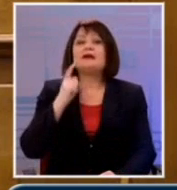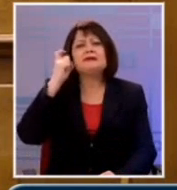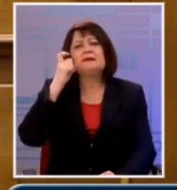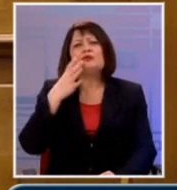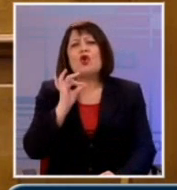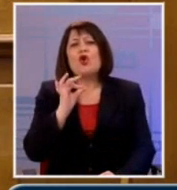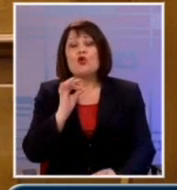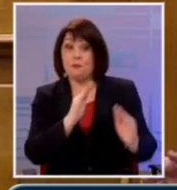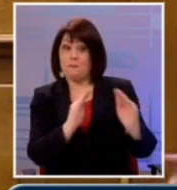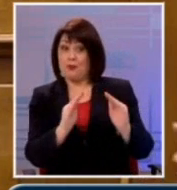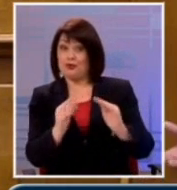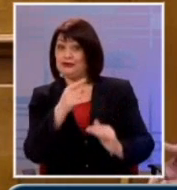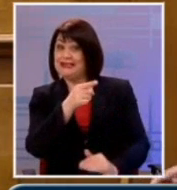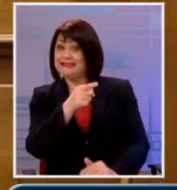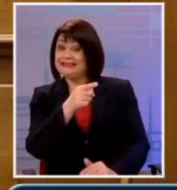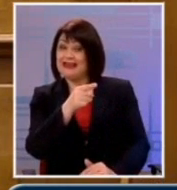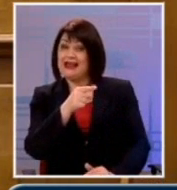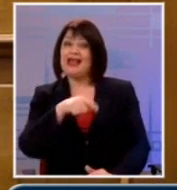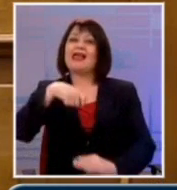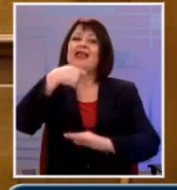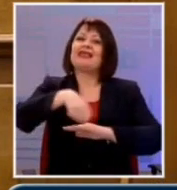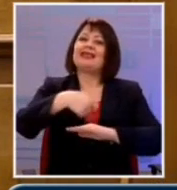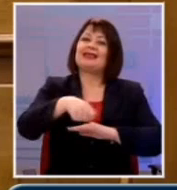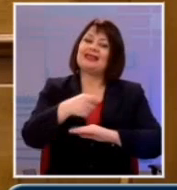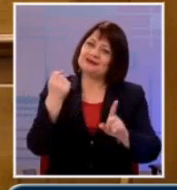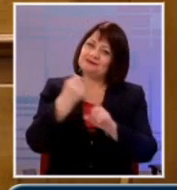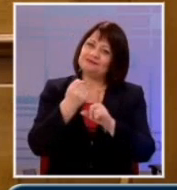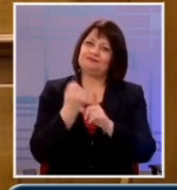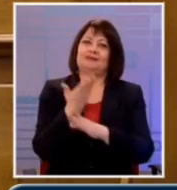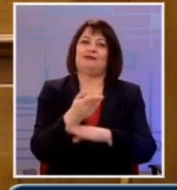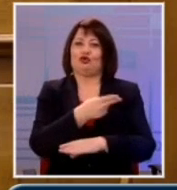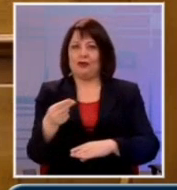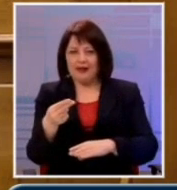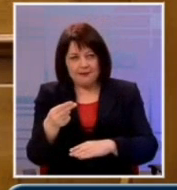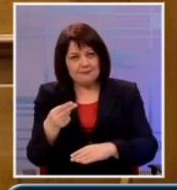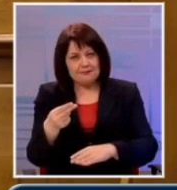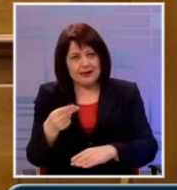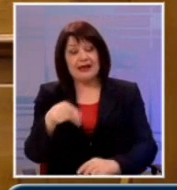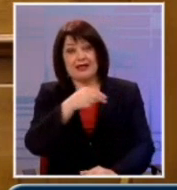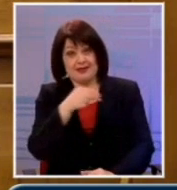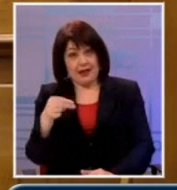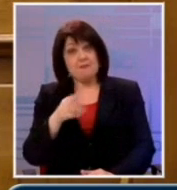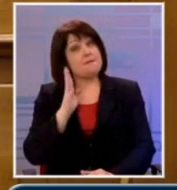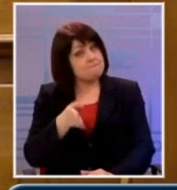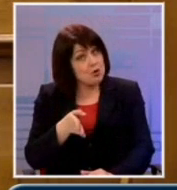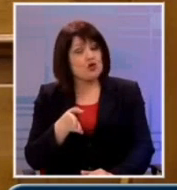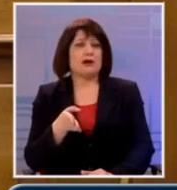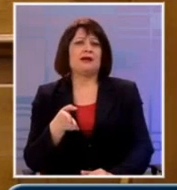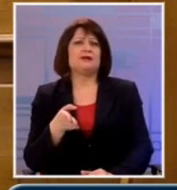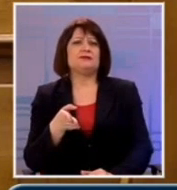ότι η ασυλία αυτή αφορά τη δικαστική διεκδίκηση και επομένως ότι το θέμα μπορεί να